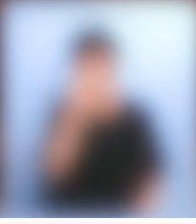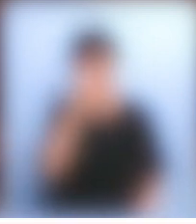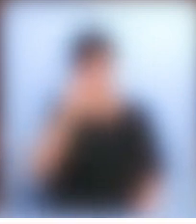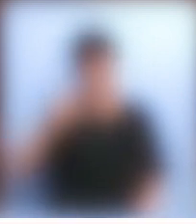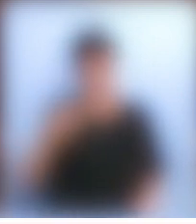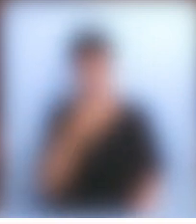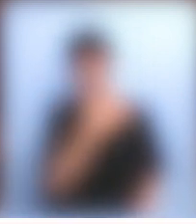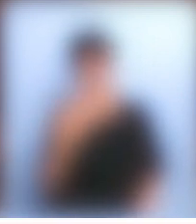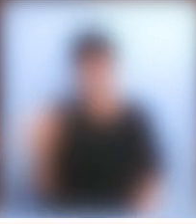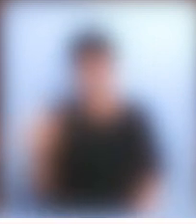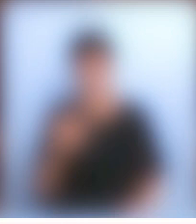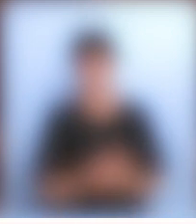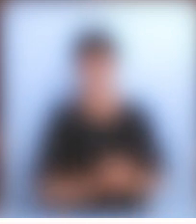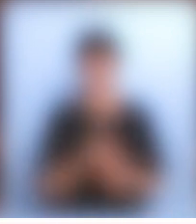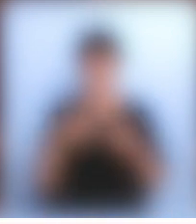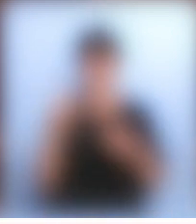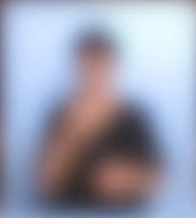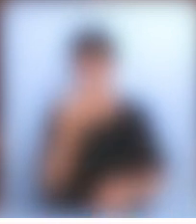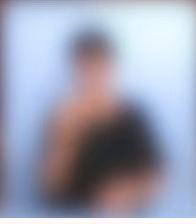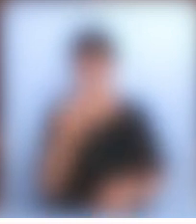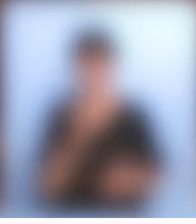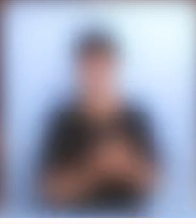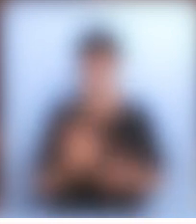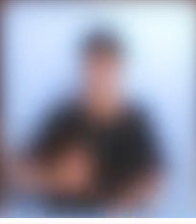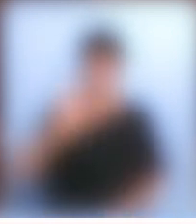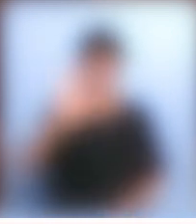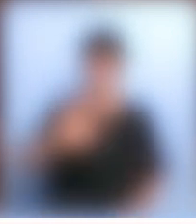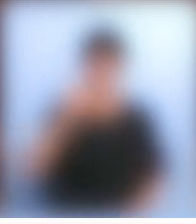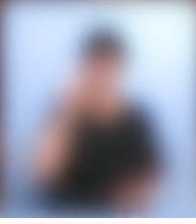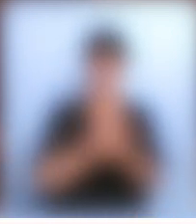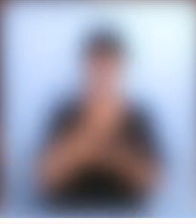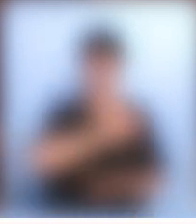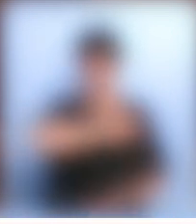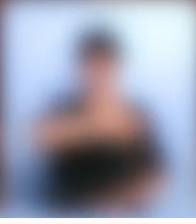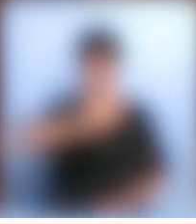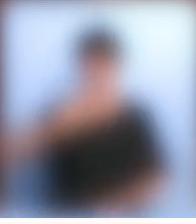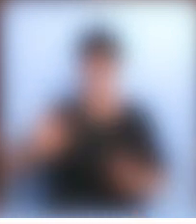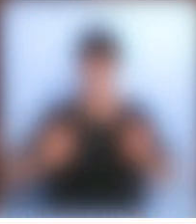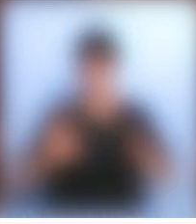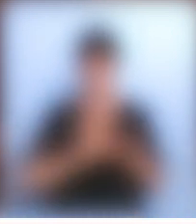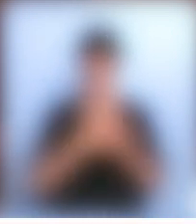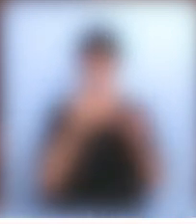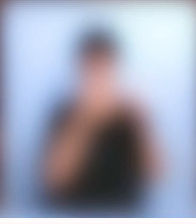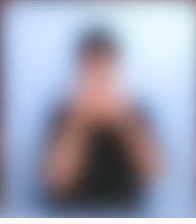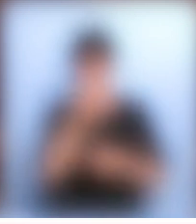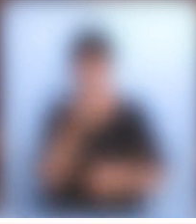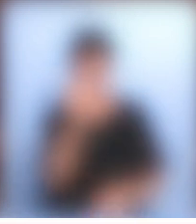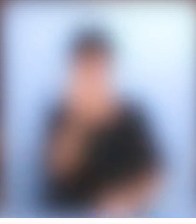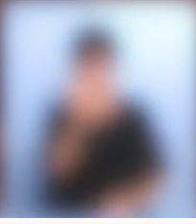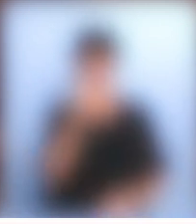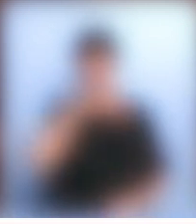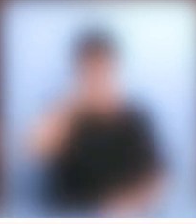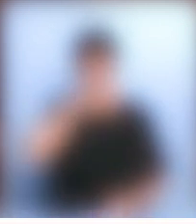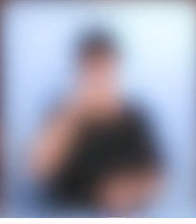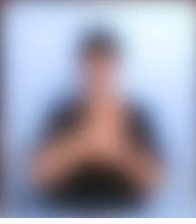276,200至472,900。嗰、那個仲有其他咧，嗰、那個費用係高高過曬啲私人電視台，但收視率係低嘅。咁如果你喺